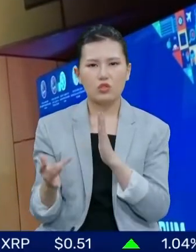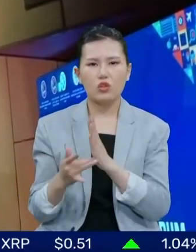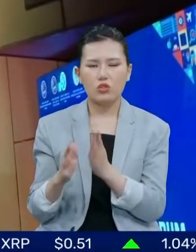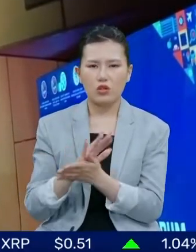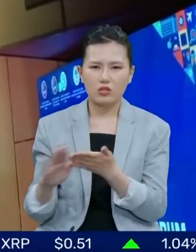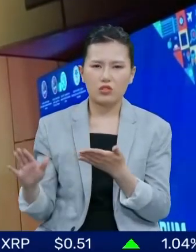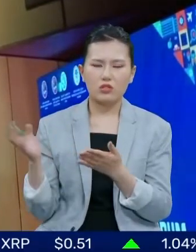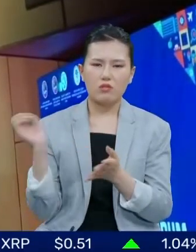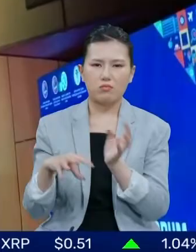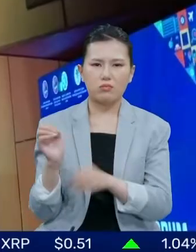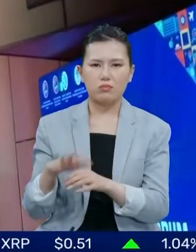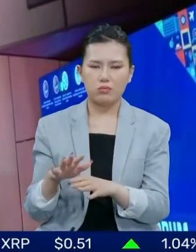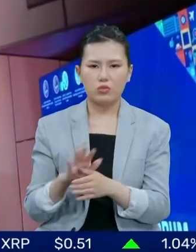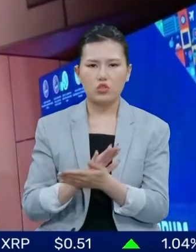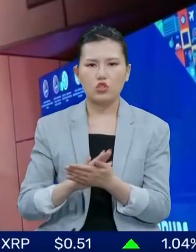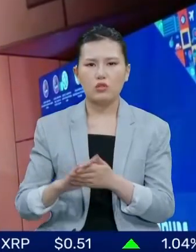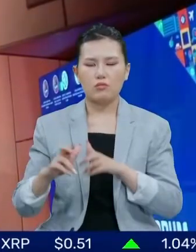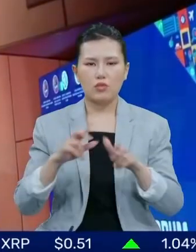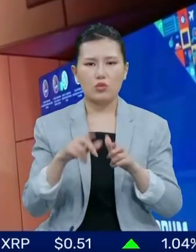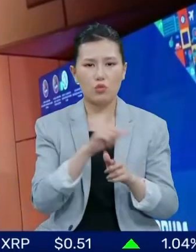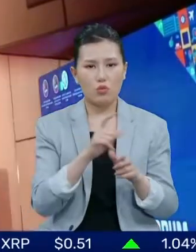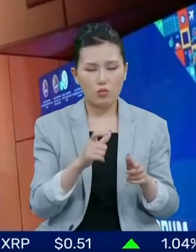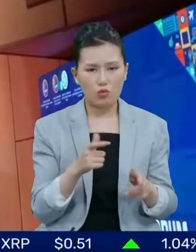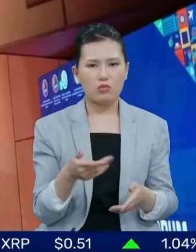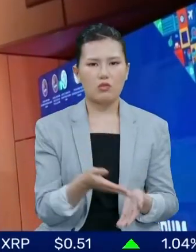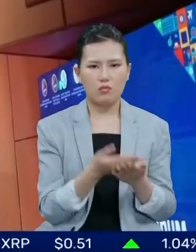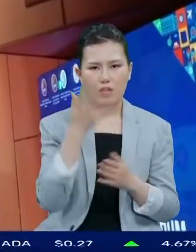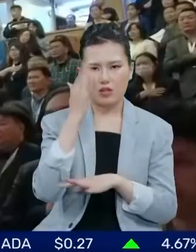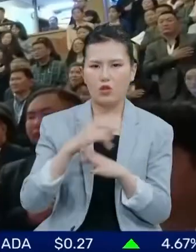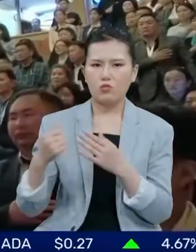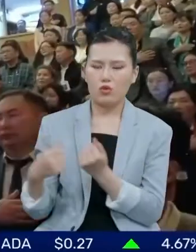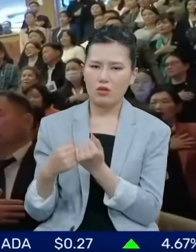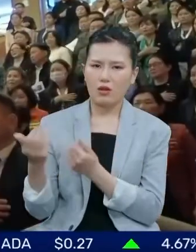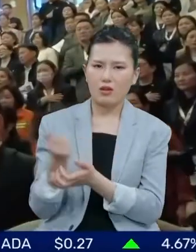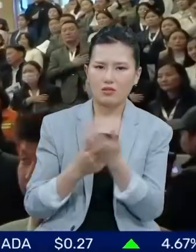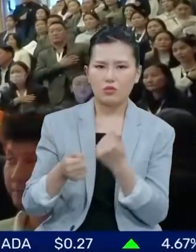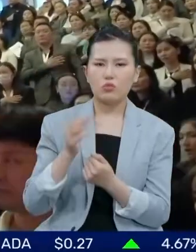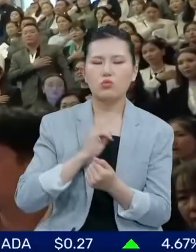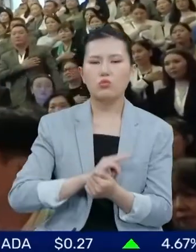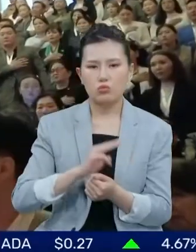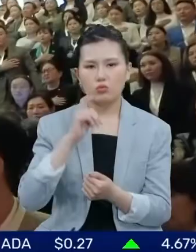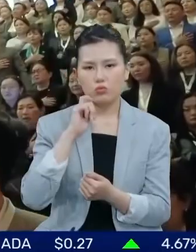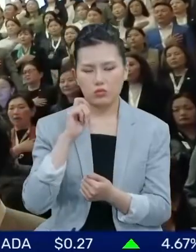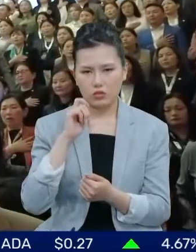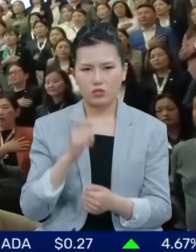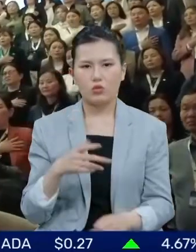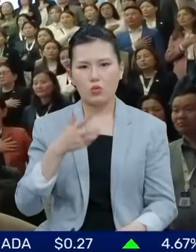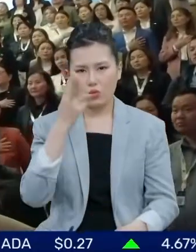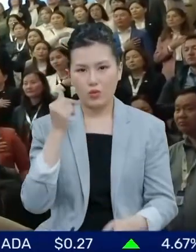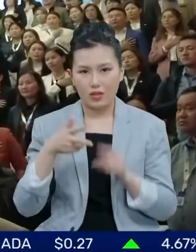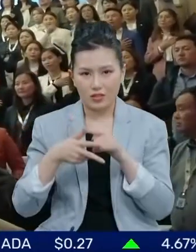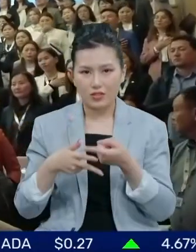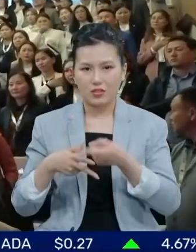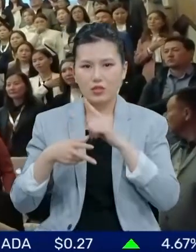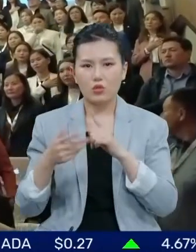гарааны бизнесүүдийг дэмжих, гадаад дотоодын хөрөнгө оруулагчдыг татах байсан юм. Эхний өдөр зохион байгуулагдсан эдийн засгийн форум дээр хэлэлцсэн